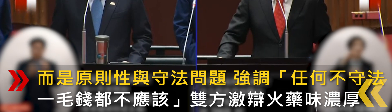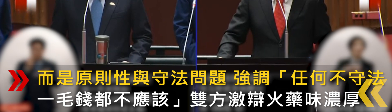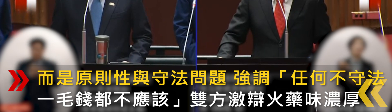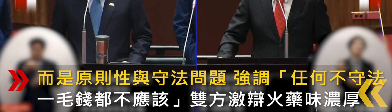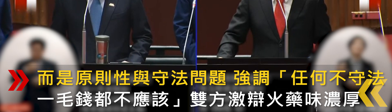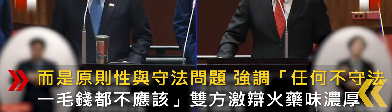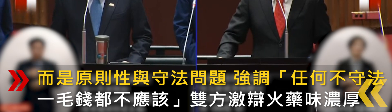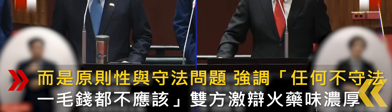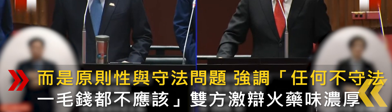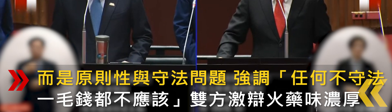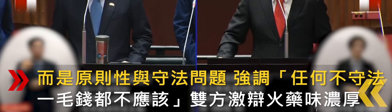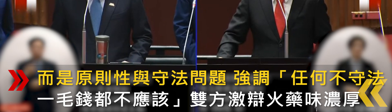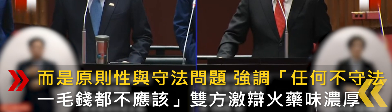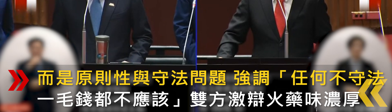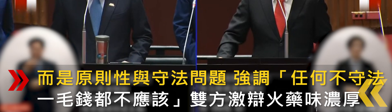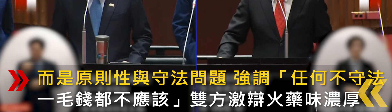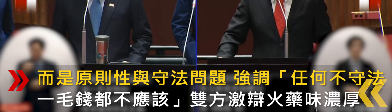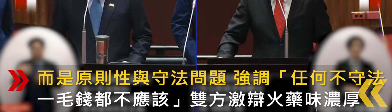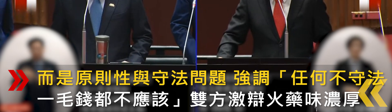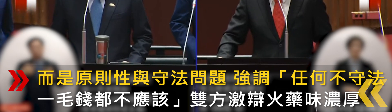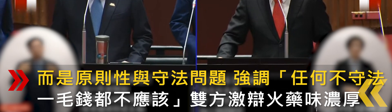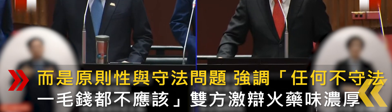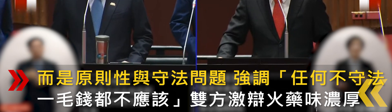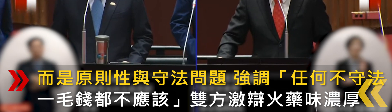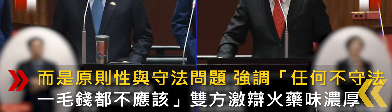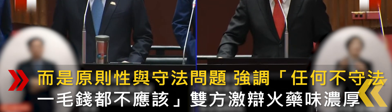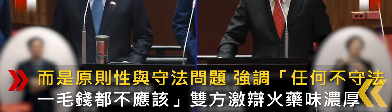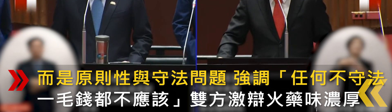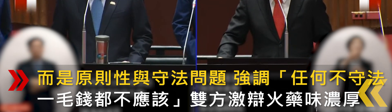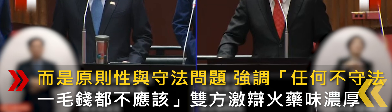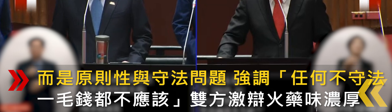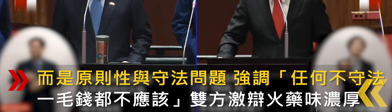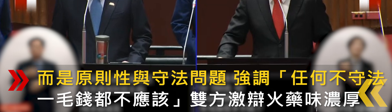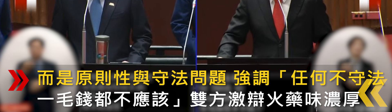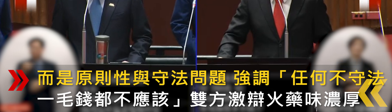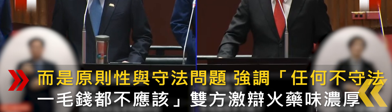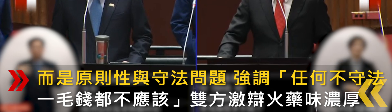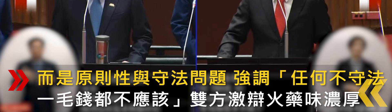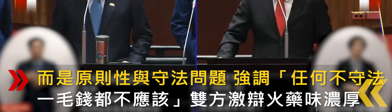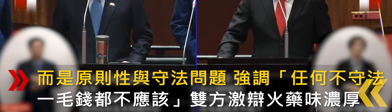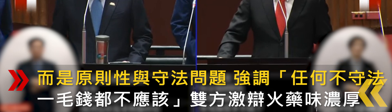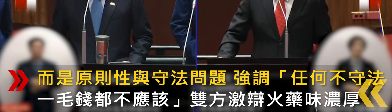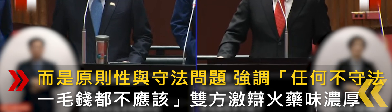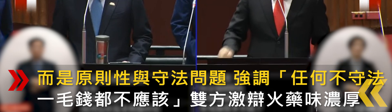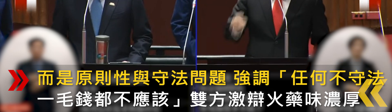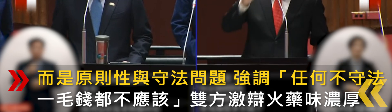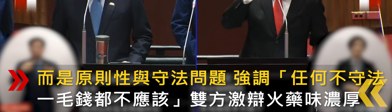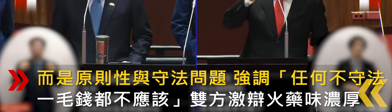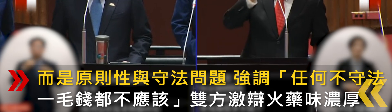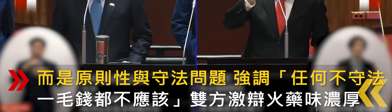钱？ 它不是金额大小之问题。 进法补偿多少钱？ 它不是金额多少的问题，它是